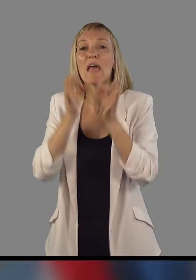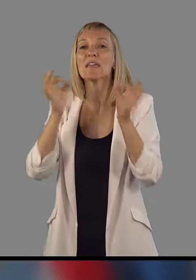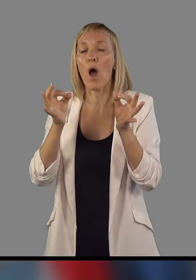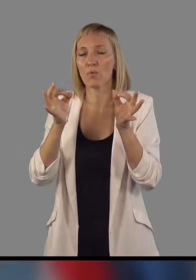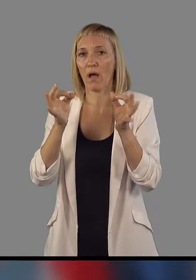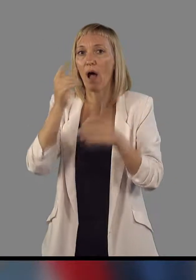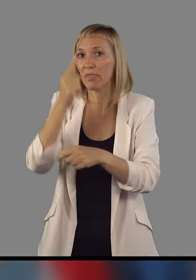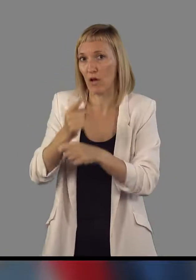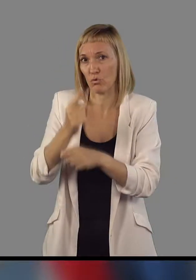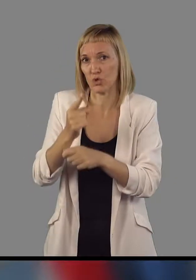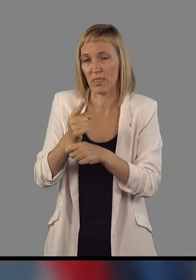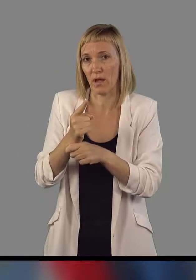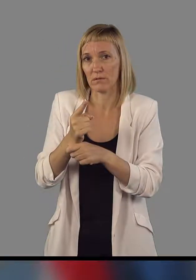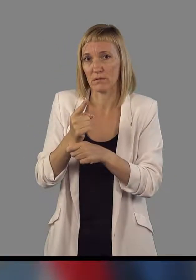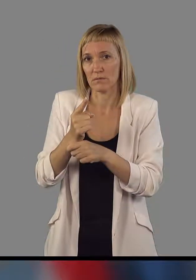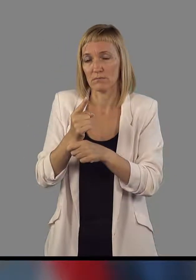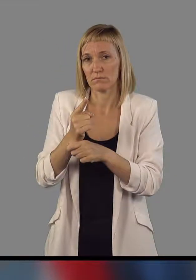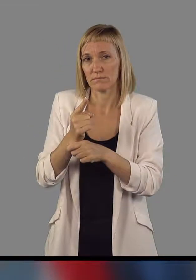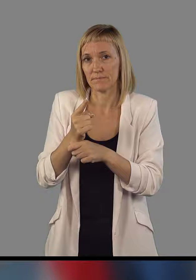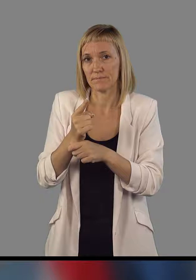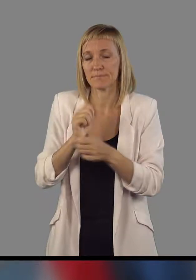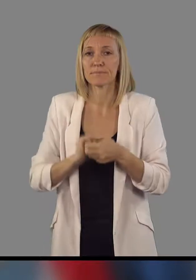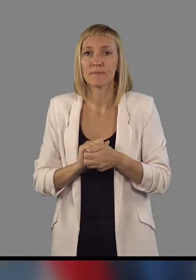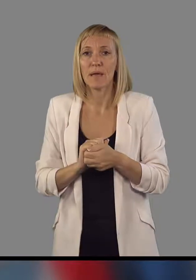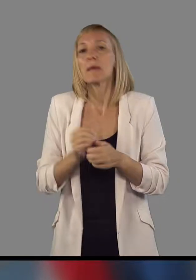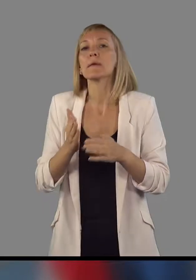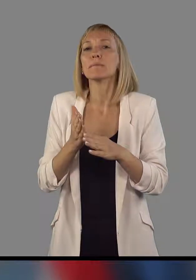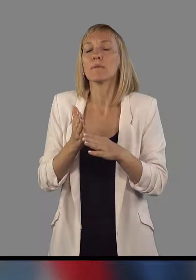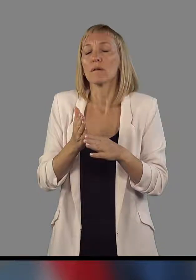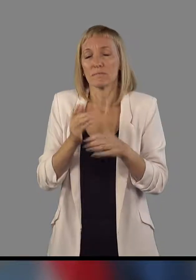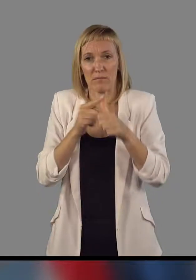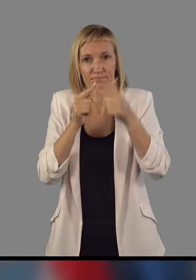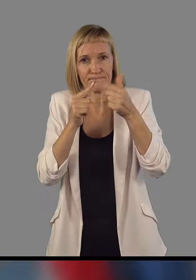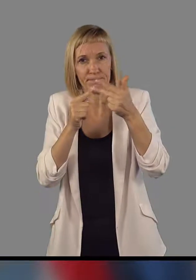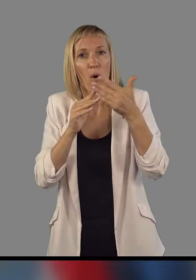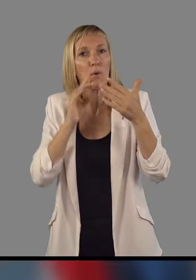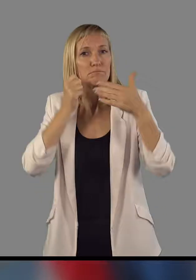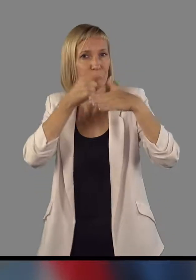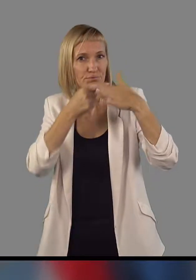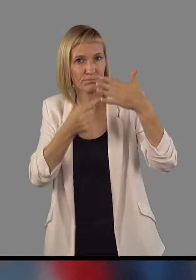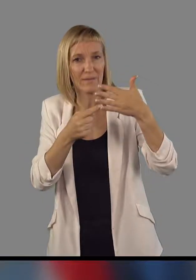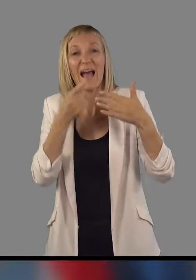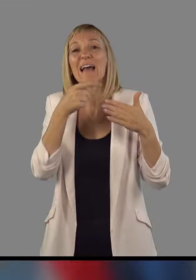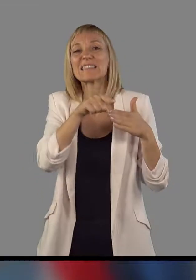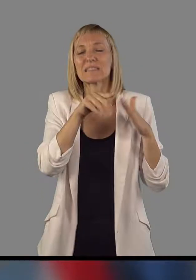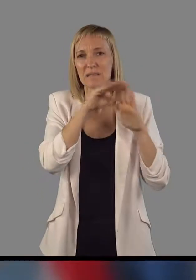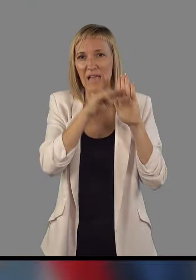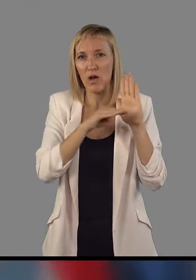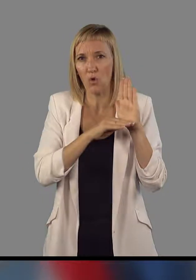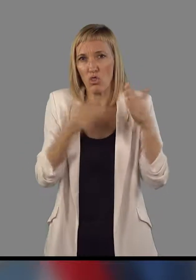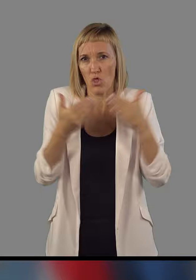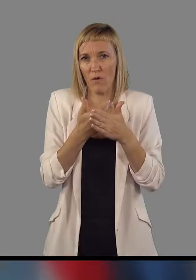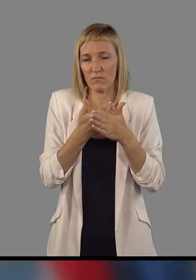javnega naročanja. In jaz bi, preden vam naštejem nekaj točk iz te novele zakona,